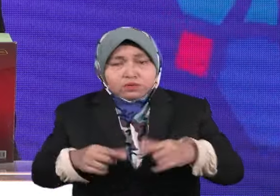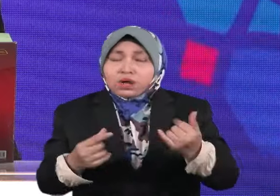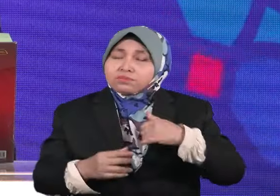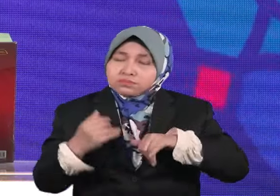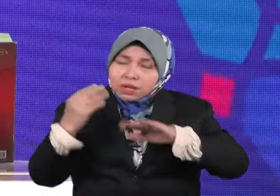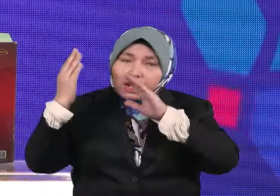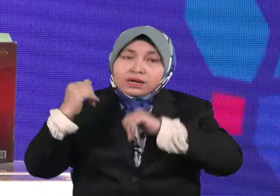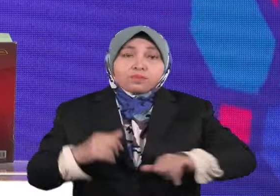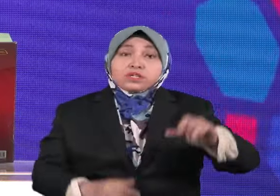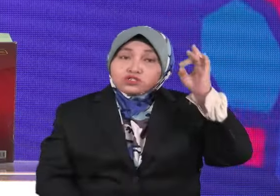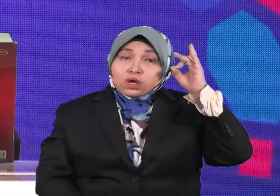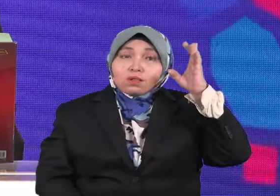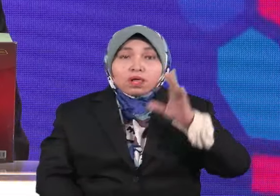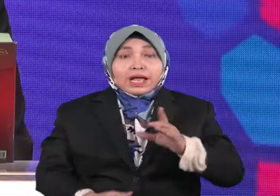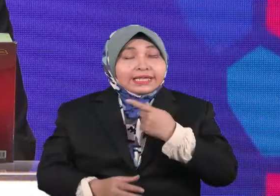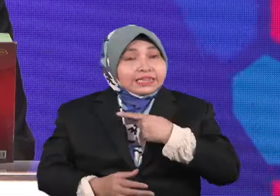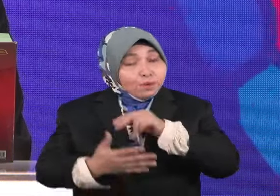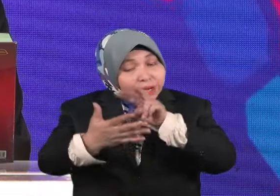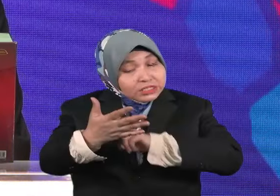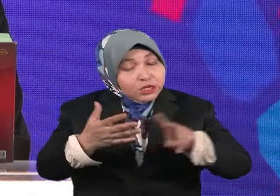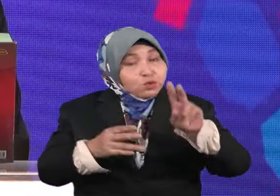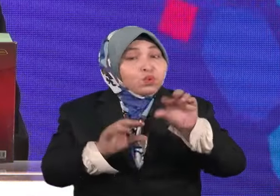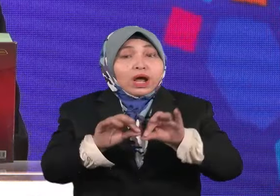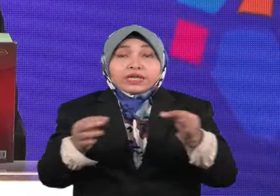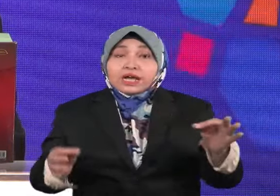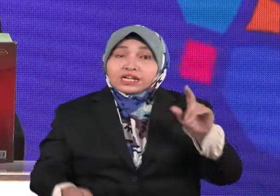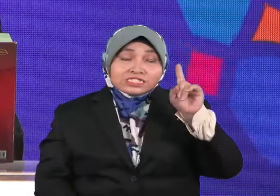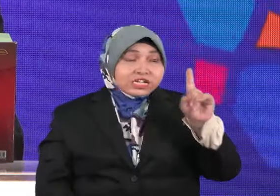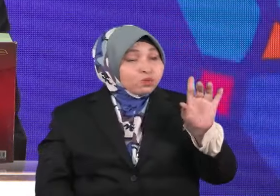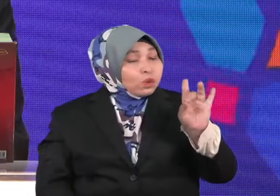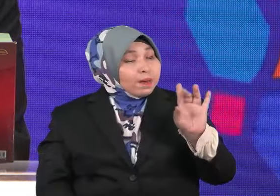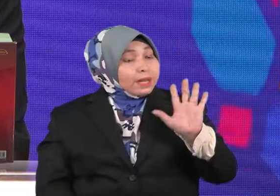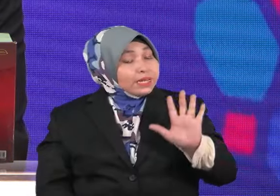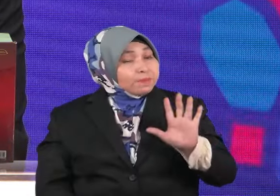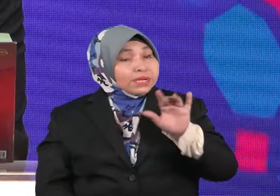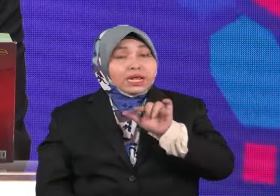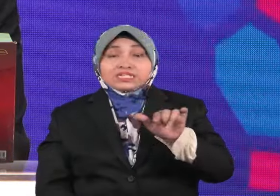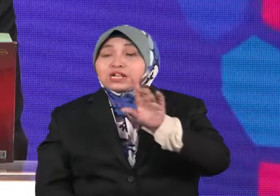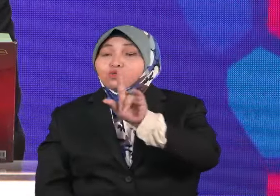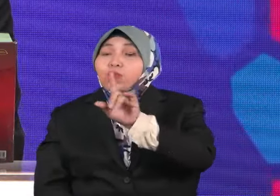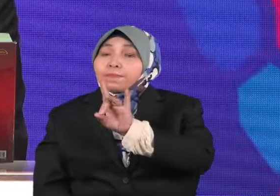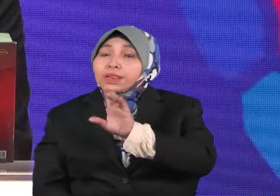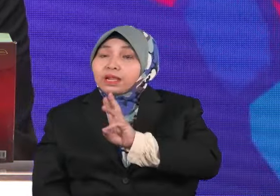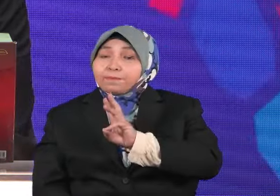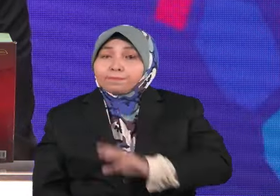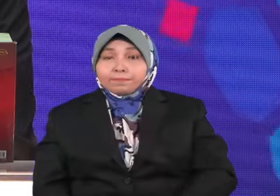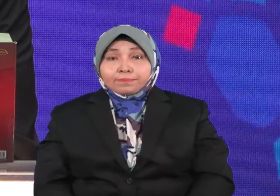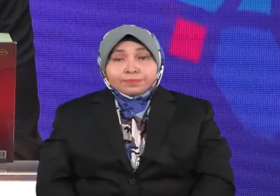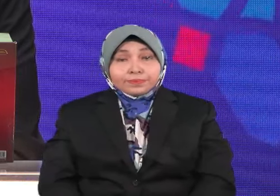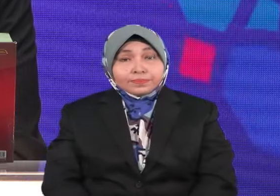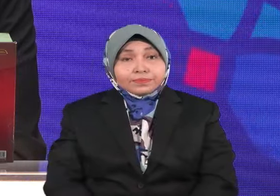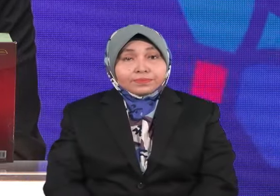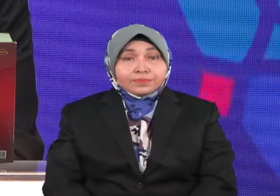insyaAllah. Kita baca terlebih dulu dua ayat, 185 dan 186.